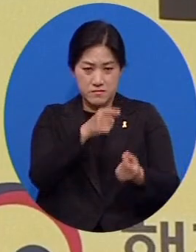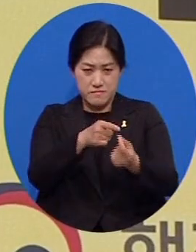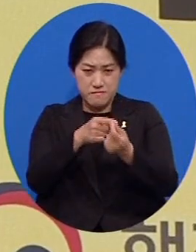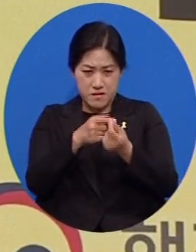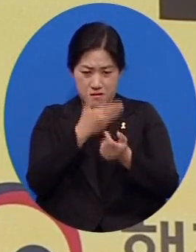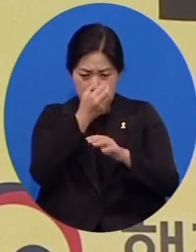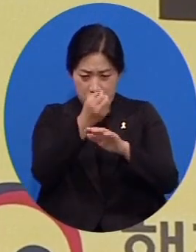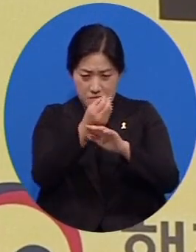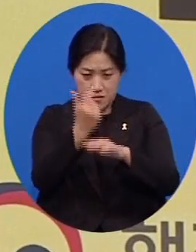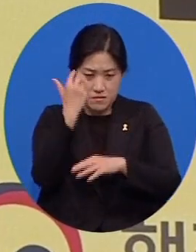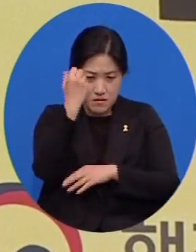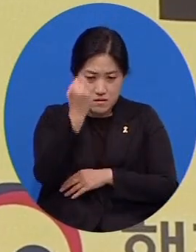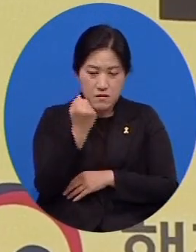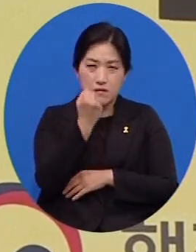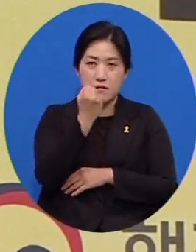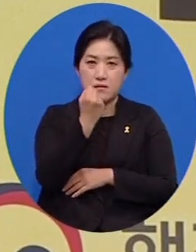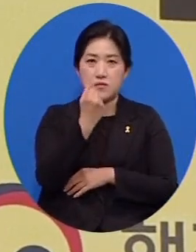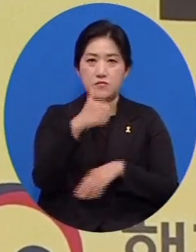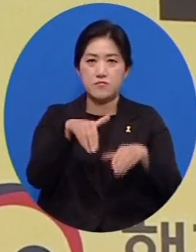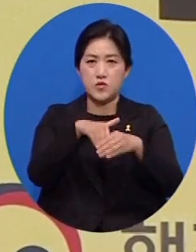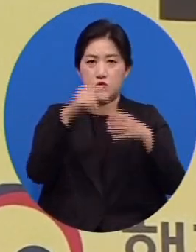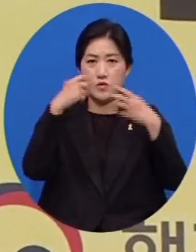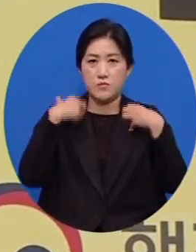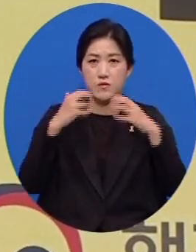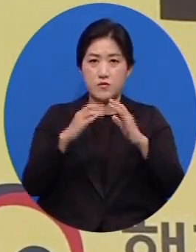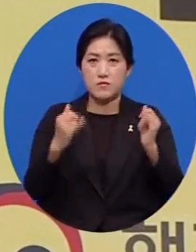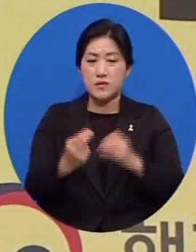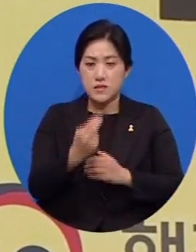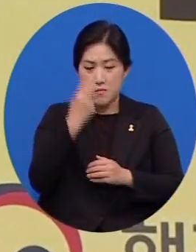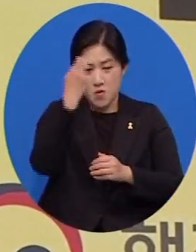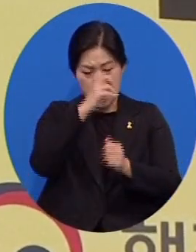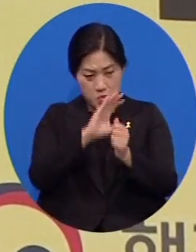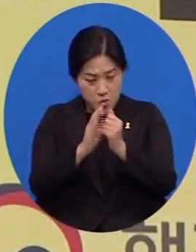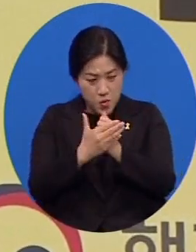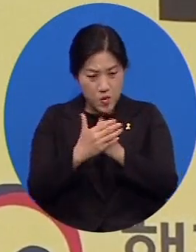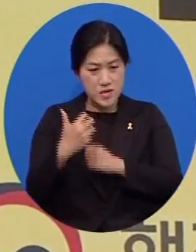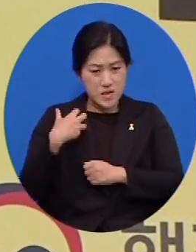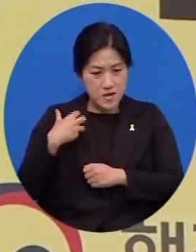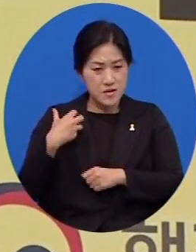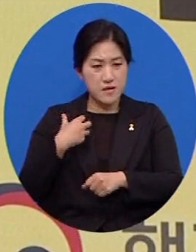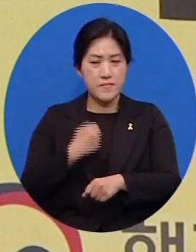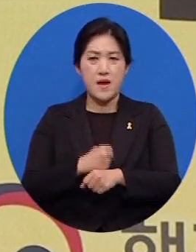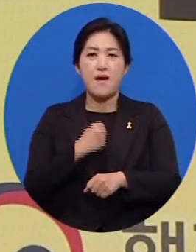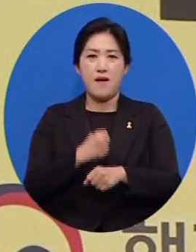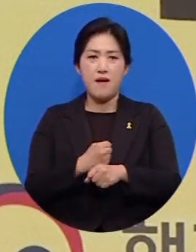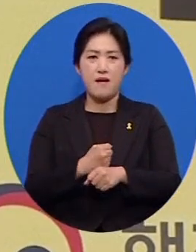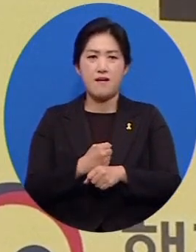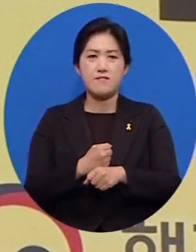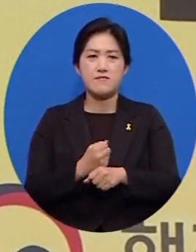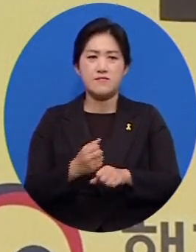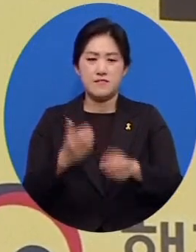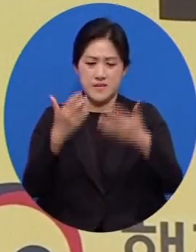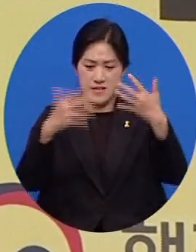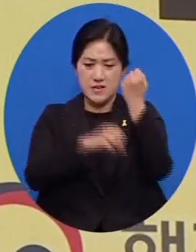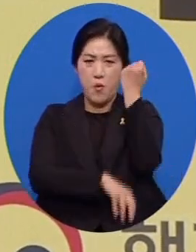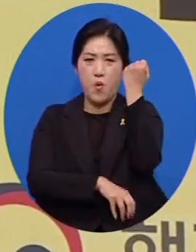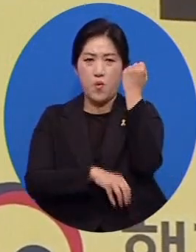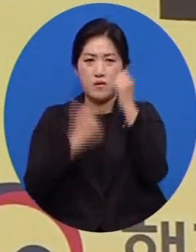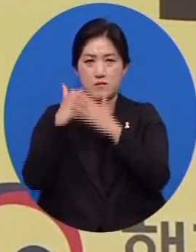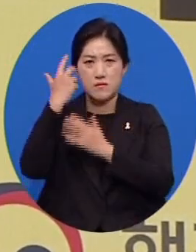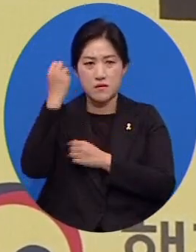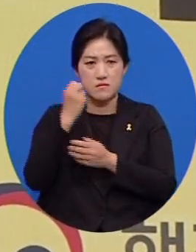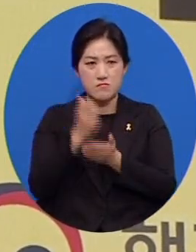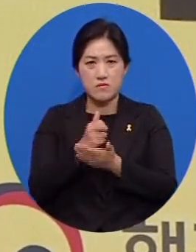여기고 정부는 국민의 생명을 보호하고 책임질 수 있어야 한다는 원칙이 우리